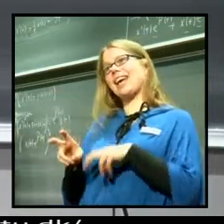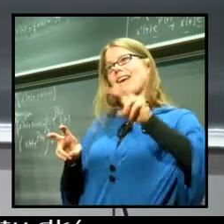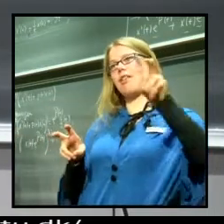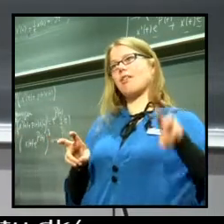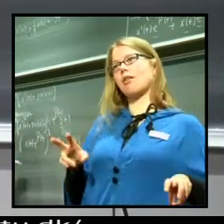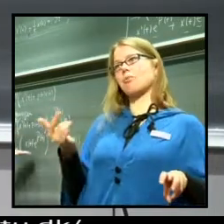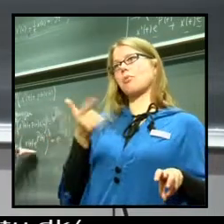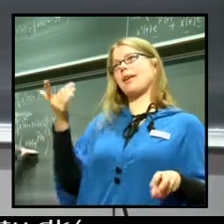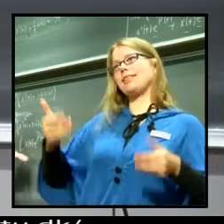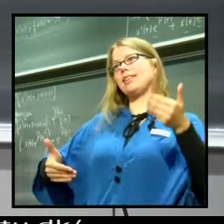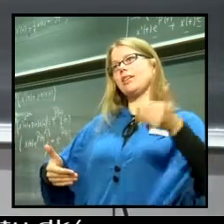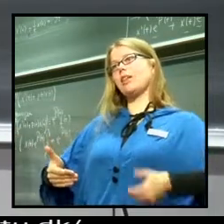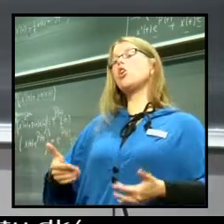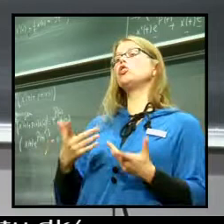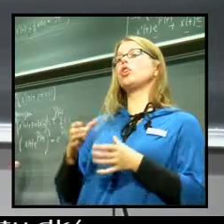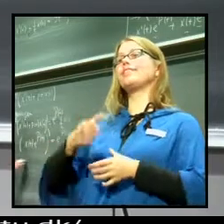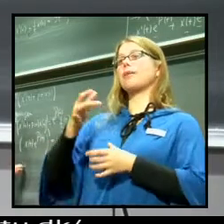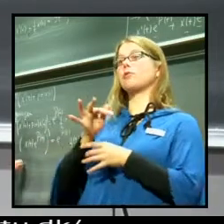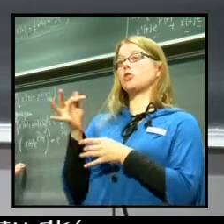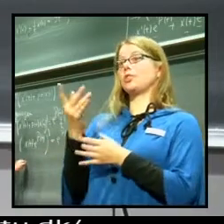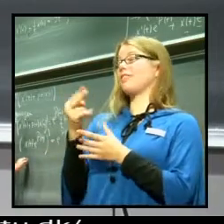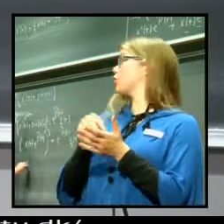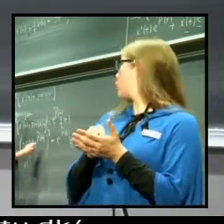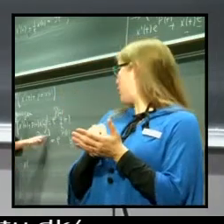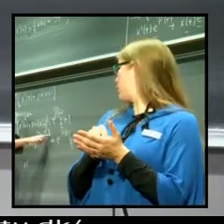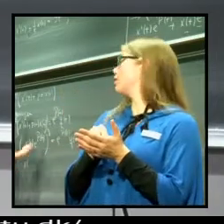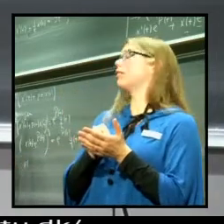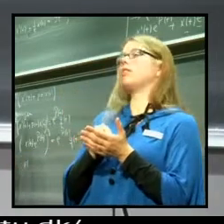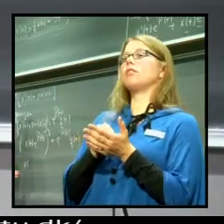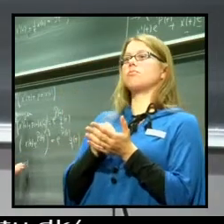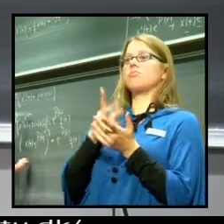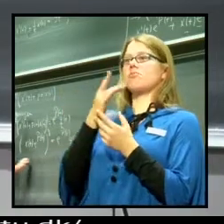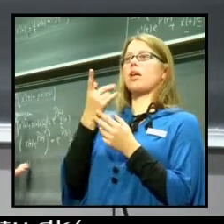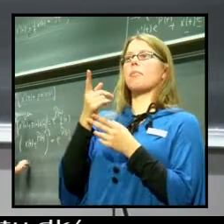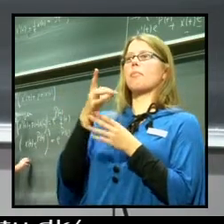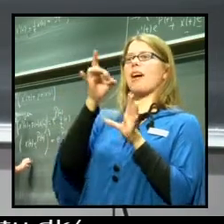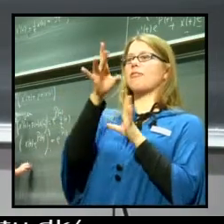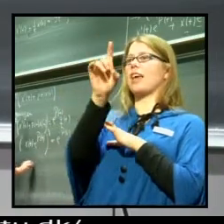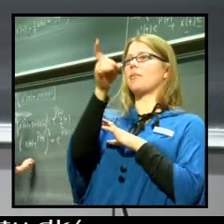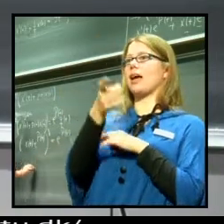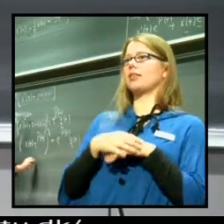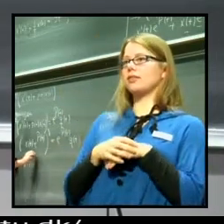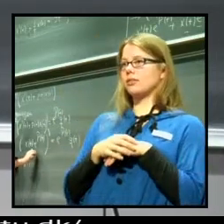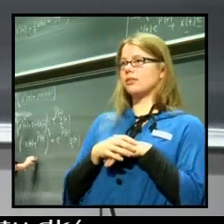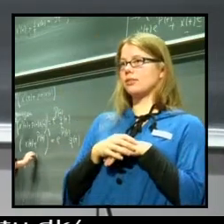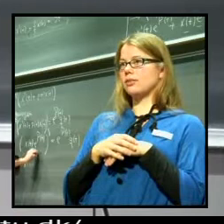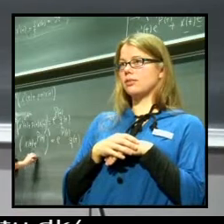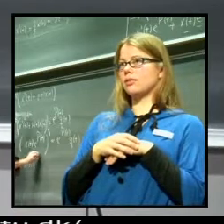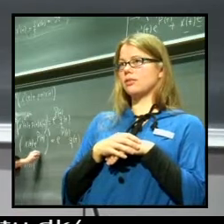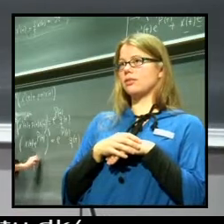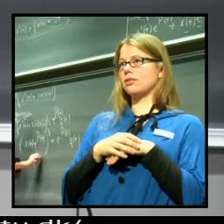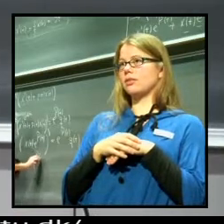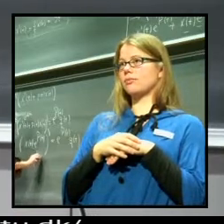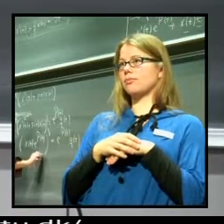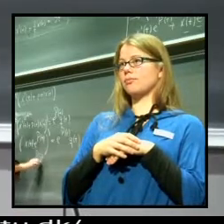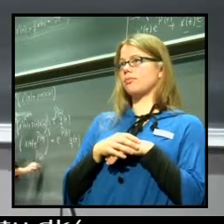sider. Så stamfunktionen til det, der står her, det finder jeg ved bare at fjerne mærket. Så her står der x af t gange e opløftet i